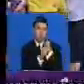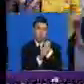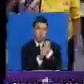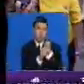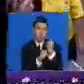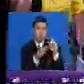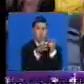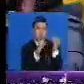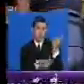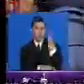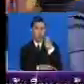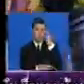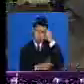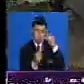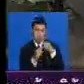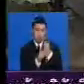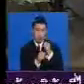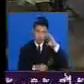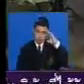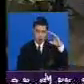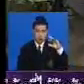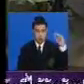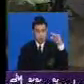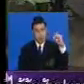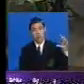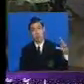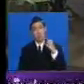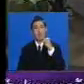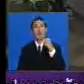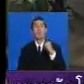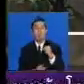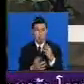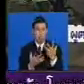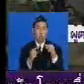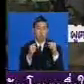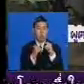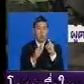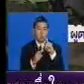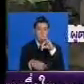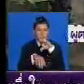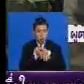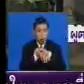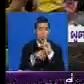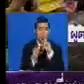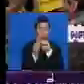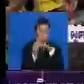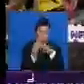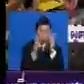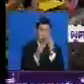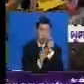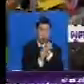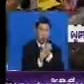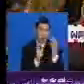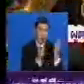อบสวนในคดีบุกยึดสนามบินดอนเมืองและสนามบินสุวรรณภูมิที่ได้มีการออกหมายจับแกนนำและแนวร่วมรวม36